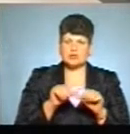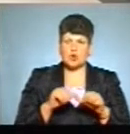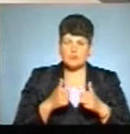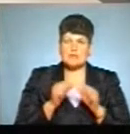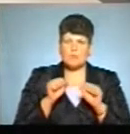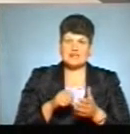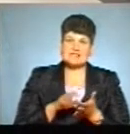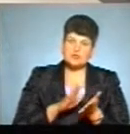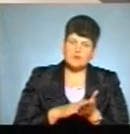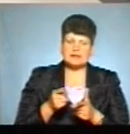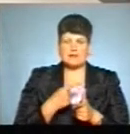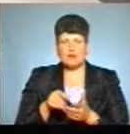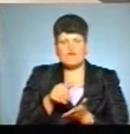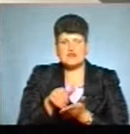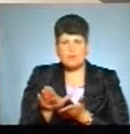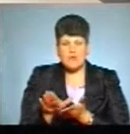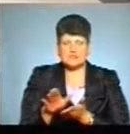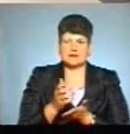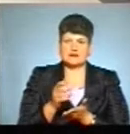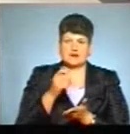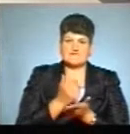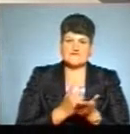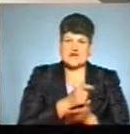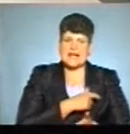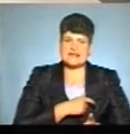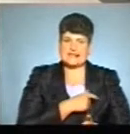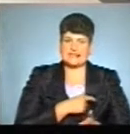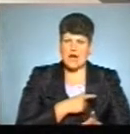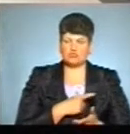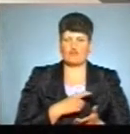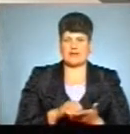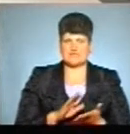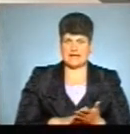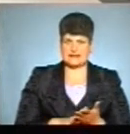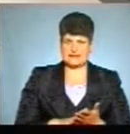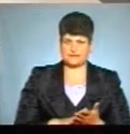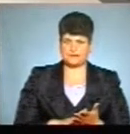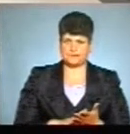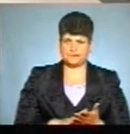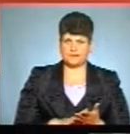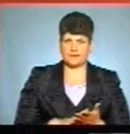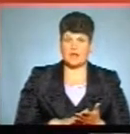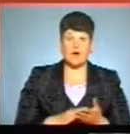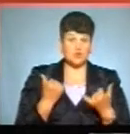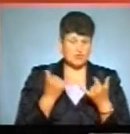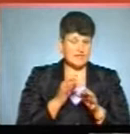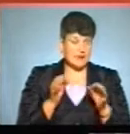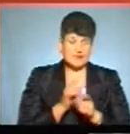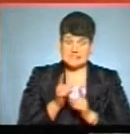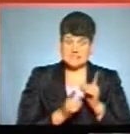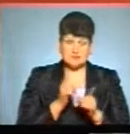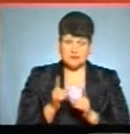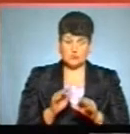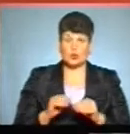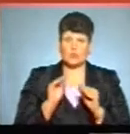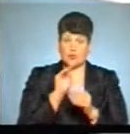чи відмовити кандидату в народні депутати у такій реєстрації. Але вже від сьогодні ніяких змін, донести якихось документів,